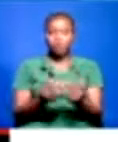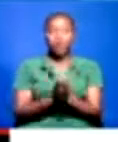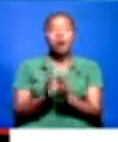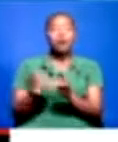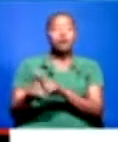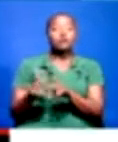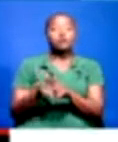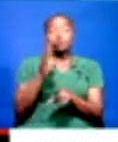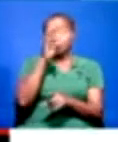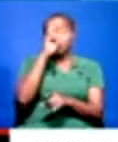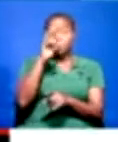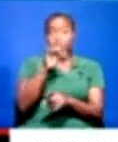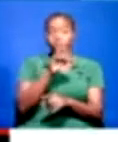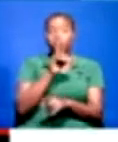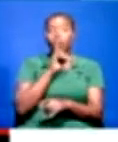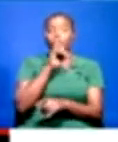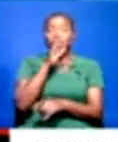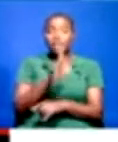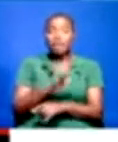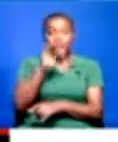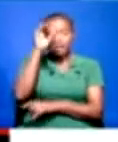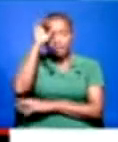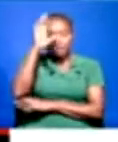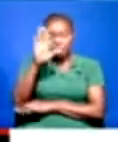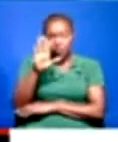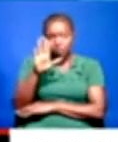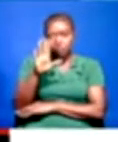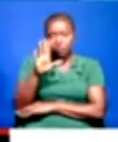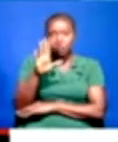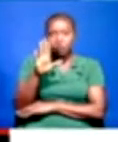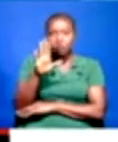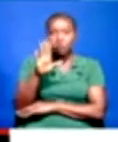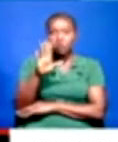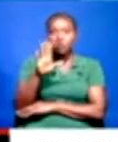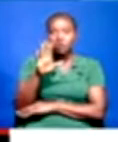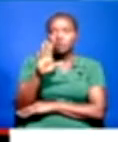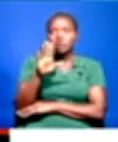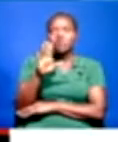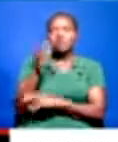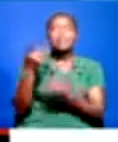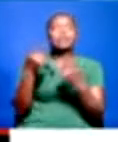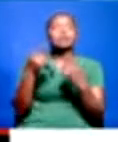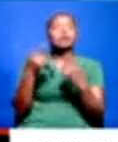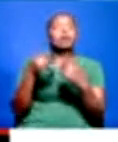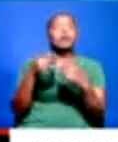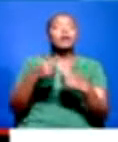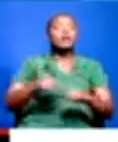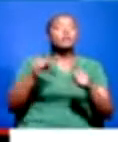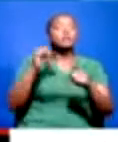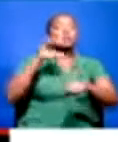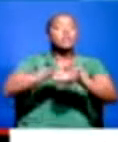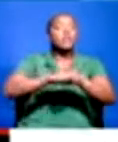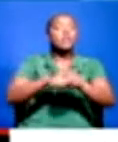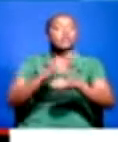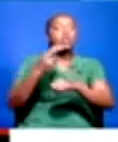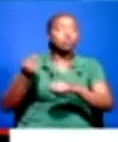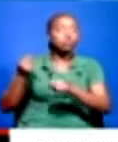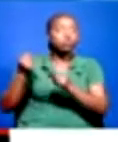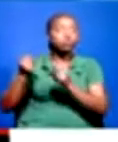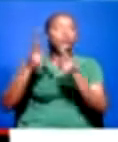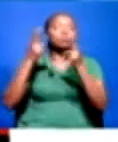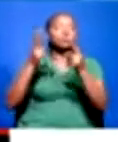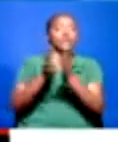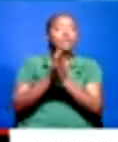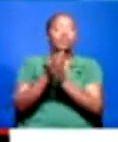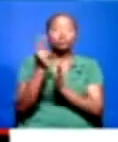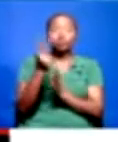polisi huko Kiambu, Muchangi Kioi, walifaulu kunasa bunduki mbili aina AK-47 pamoja na bastola